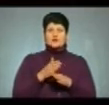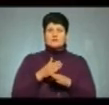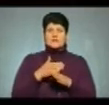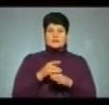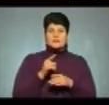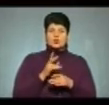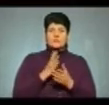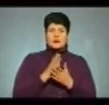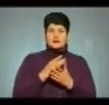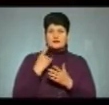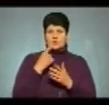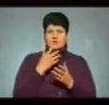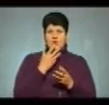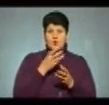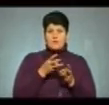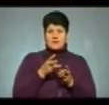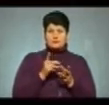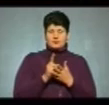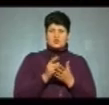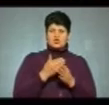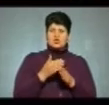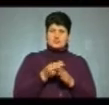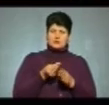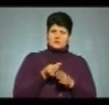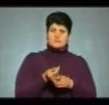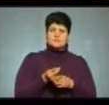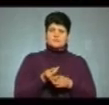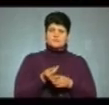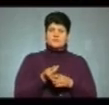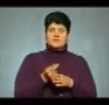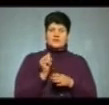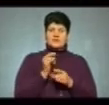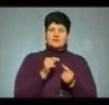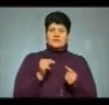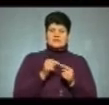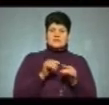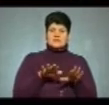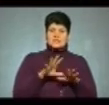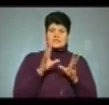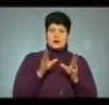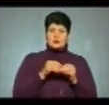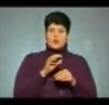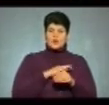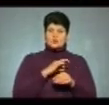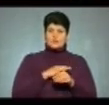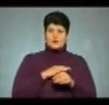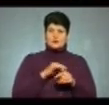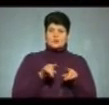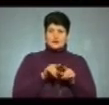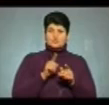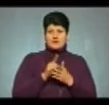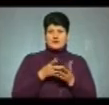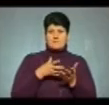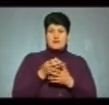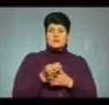мають автономне опалення. Вони якусь частку мають зробити і, відповідно, за місця загального користування також автономщики повинні